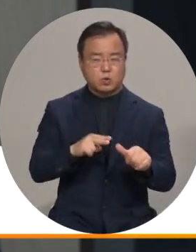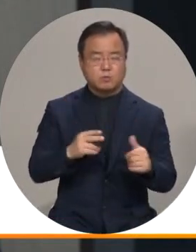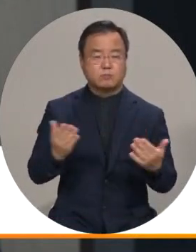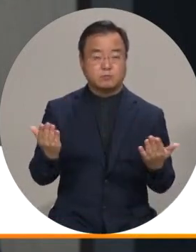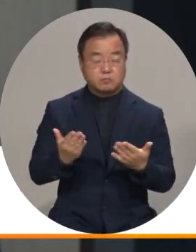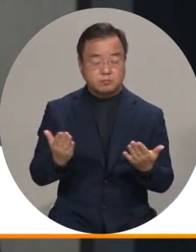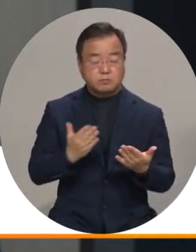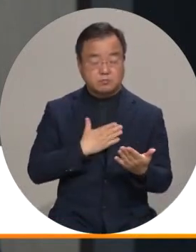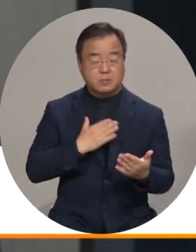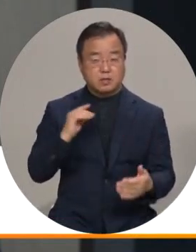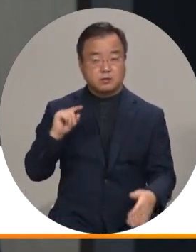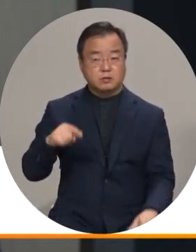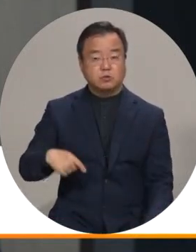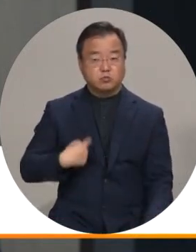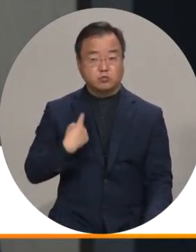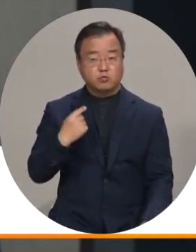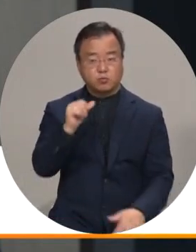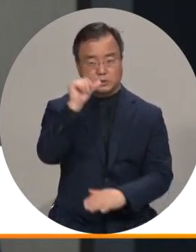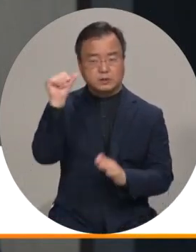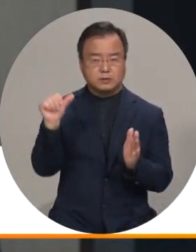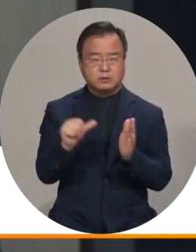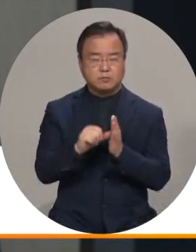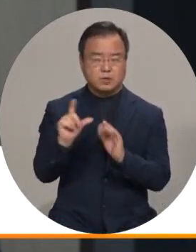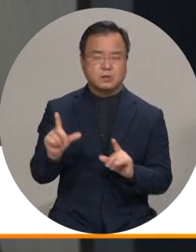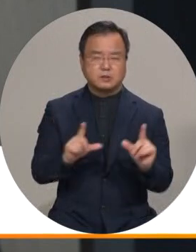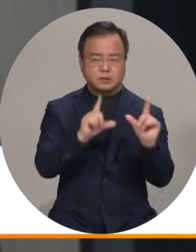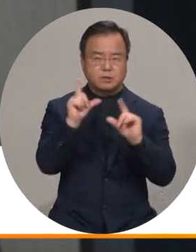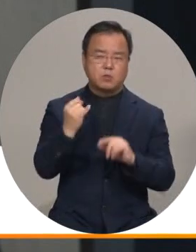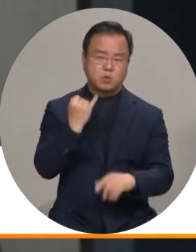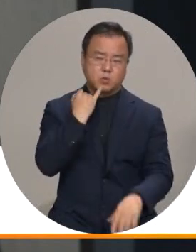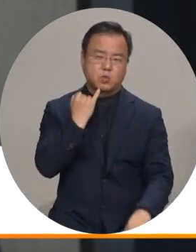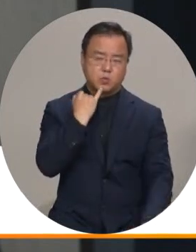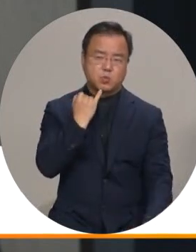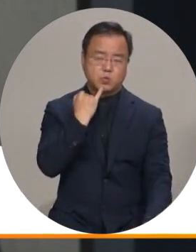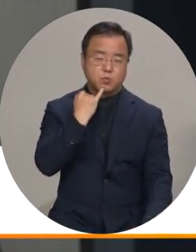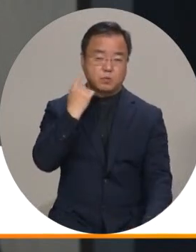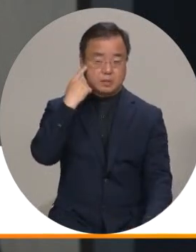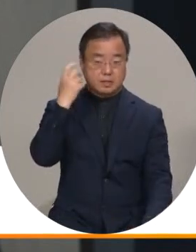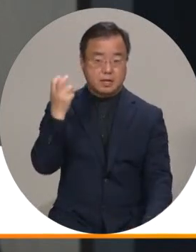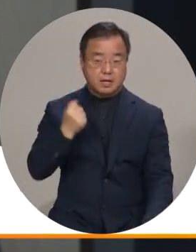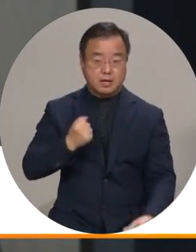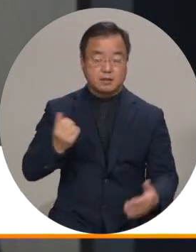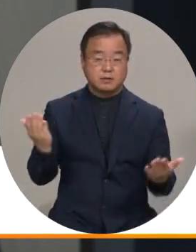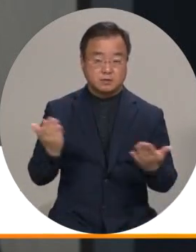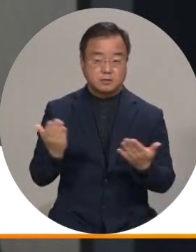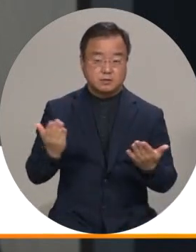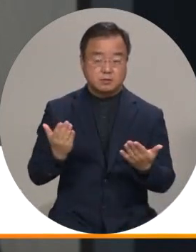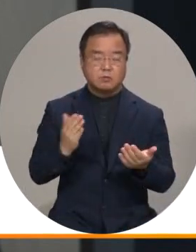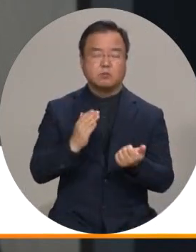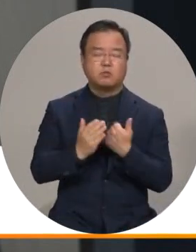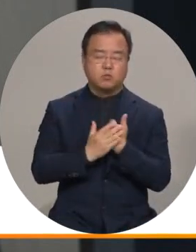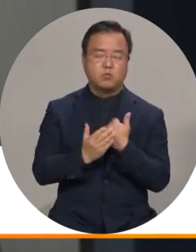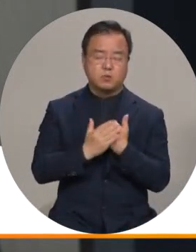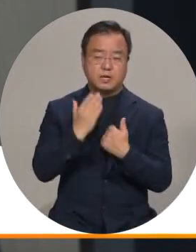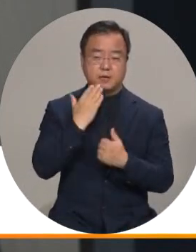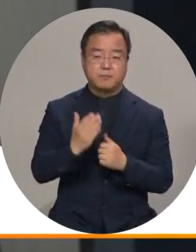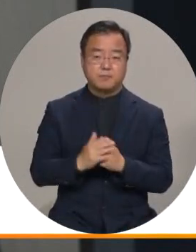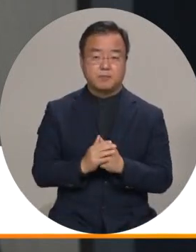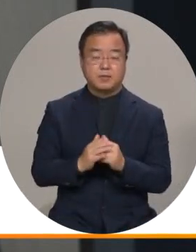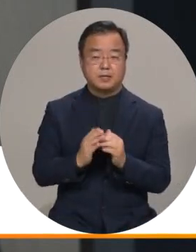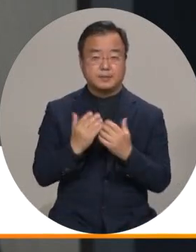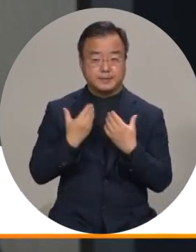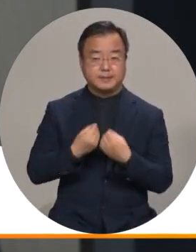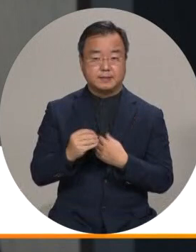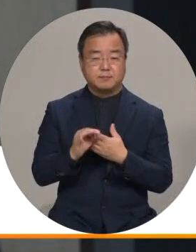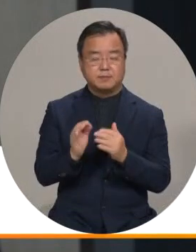아 인생이 조금 살만하다고 스스로 느끼는 건 뭐든지 다 도움이 됐는데 예를 들면 제가 책에도